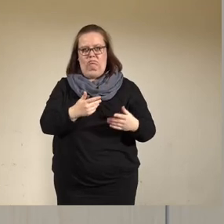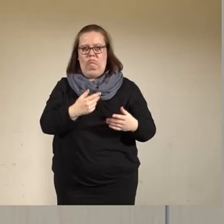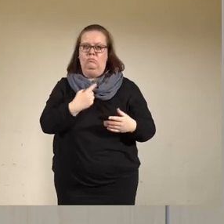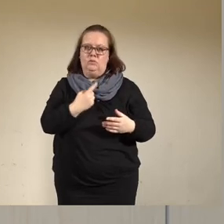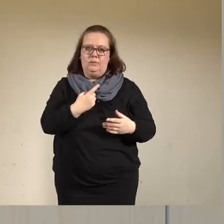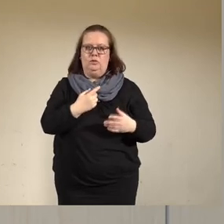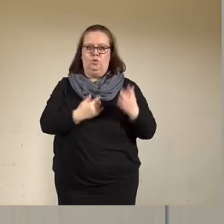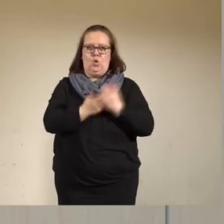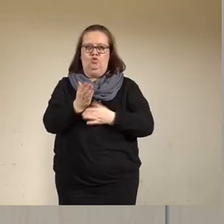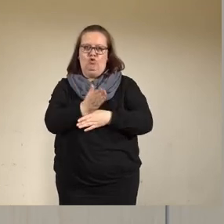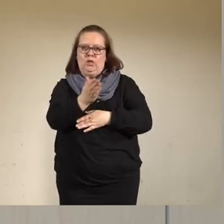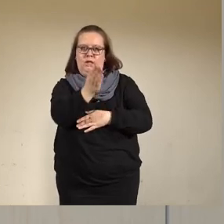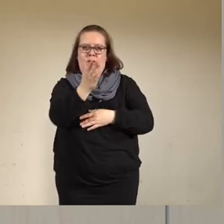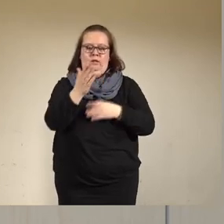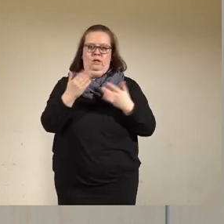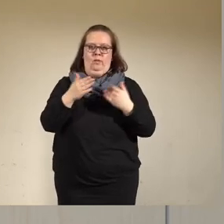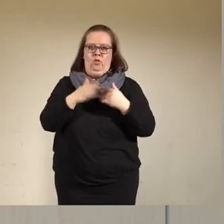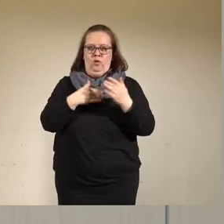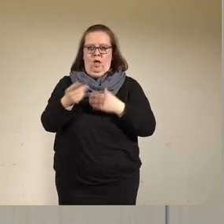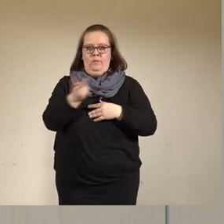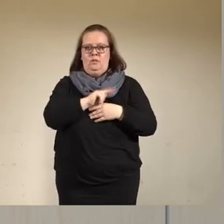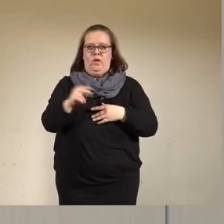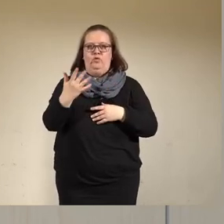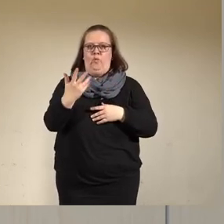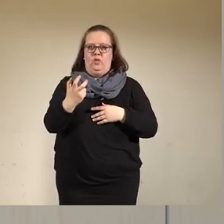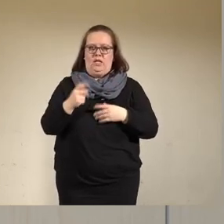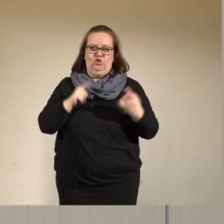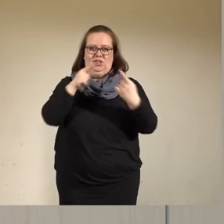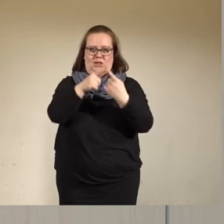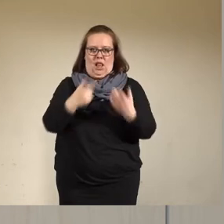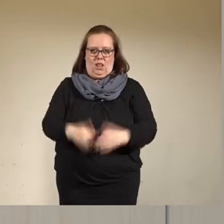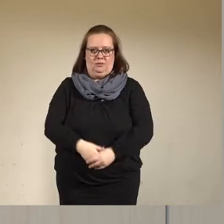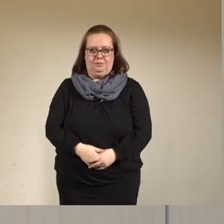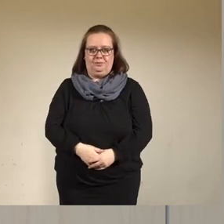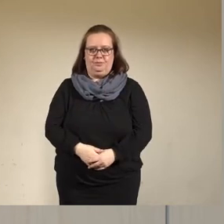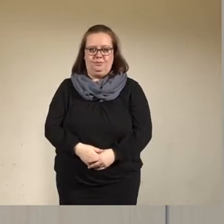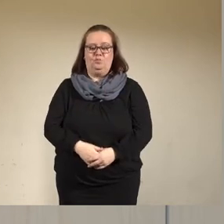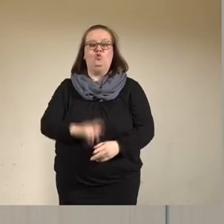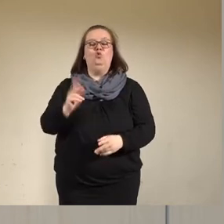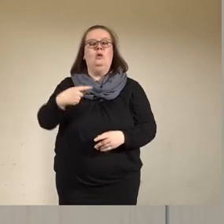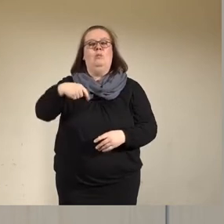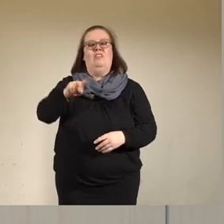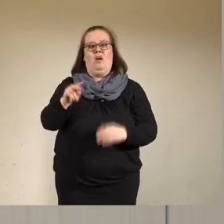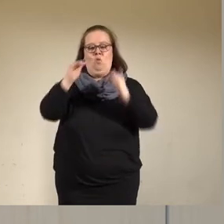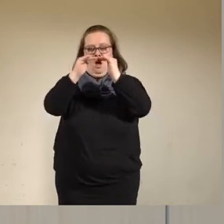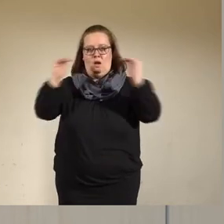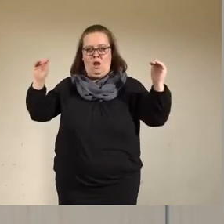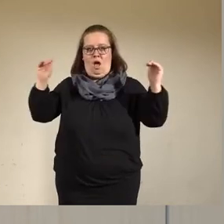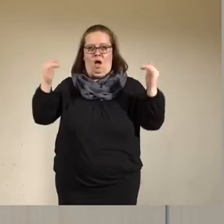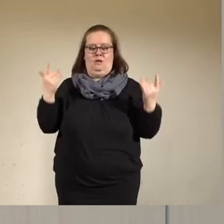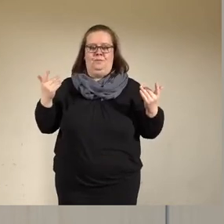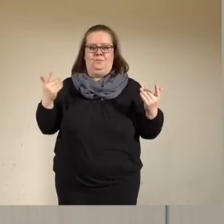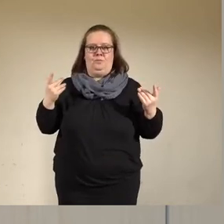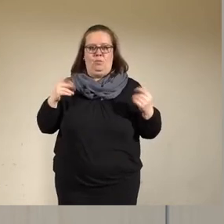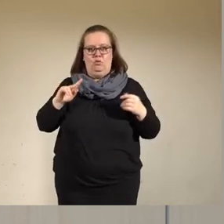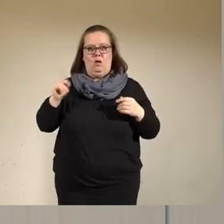gelegt, eine Strategie zur Klimaneutralität bis 2035 zu erarbeiten. Und PV-Anlagen auf städtischen Dächern